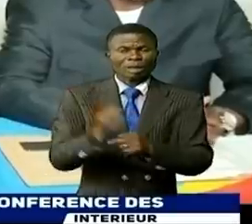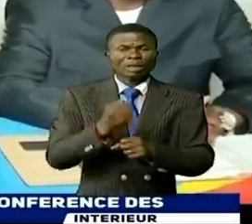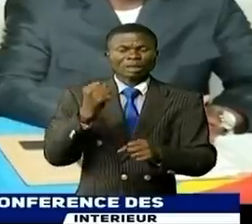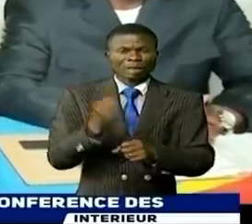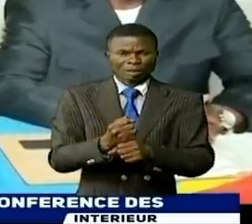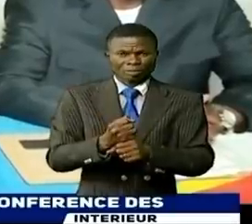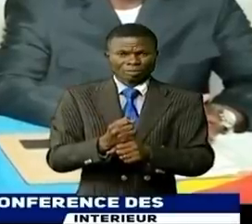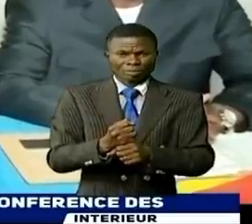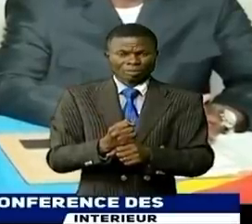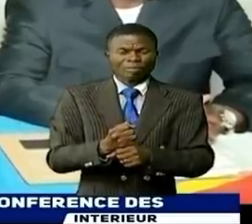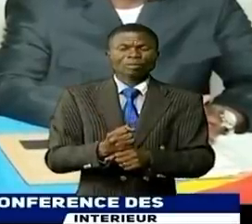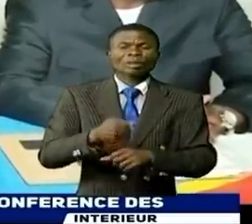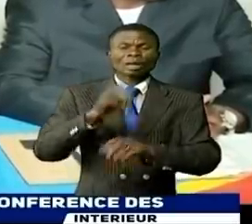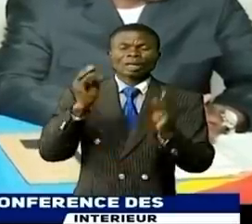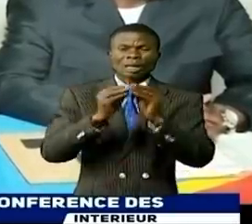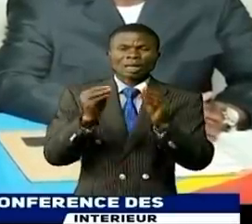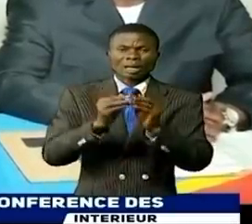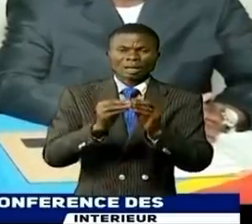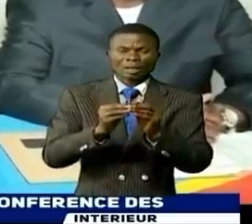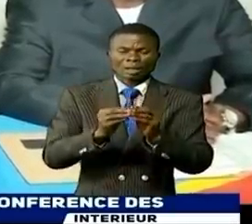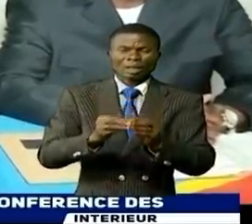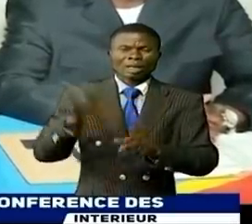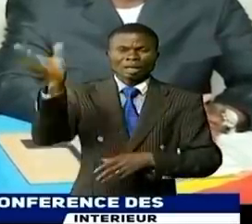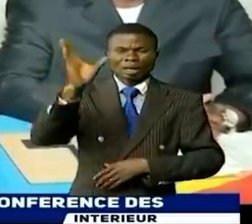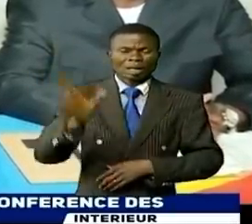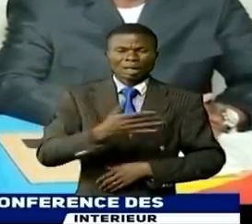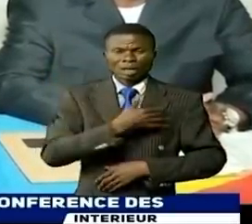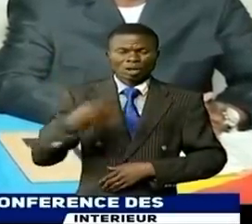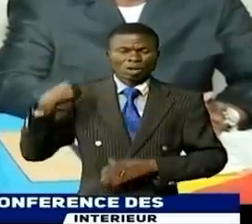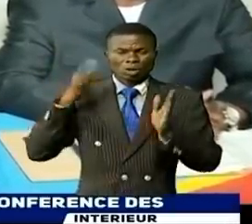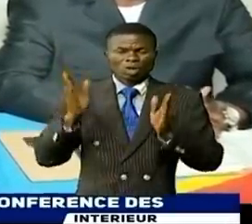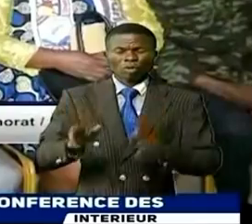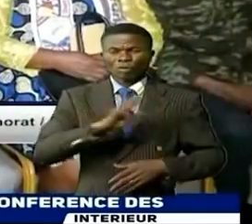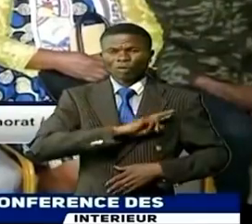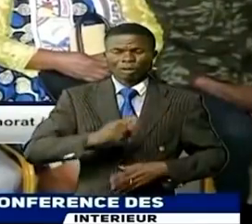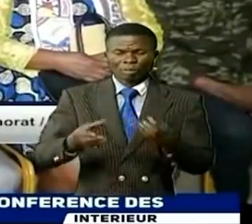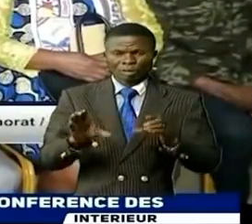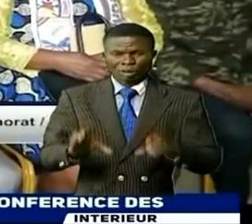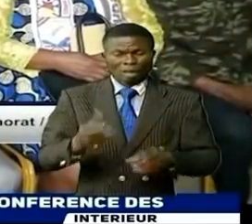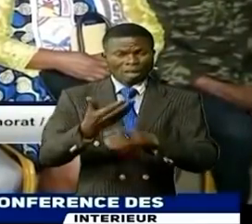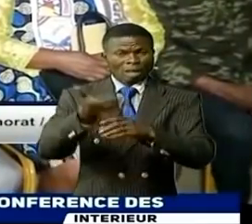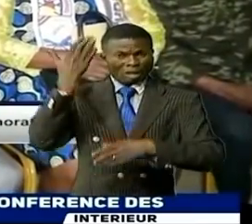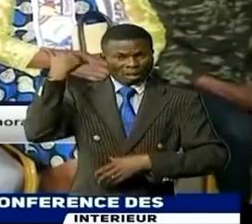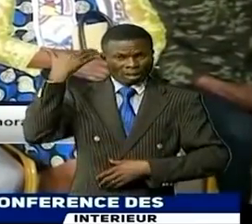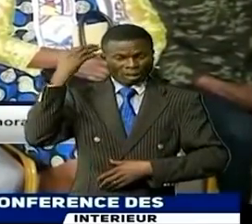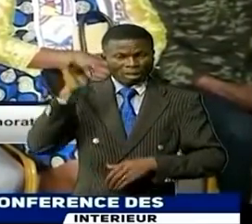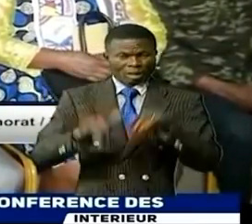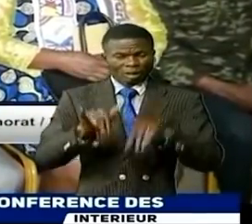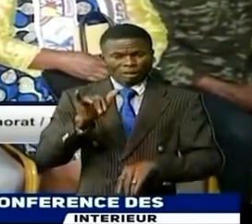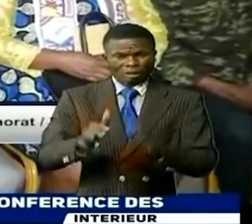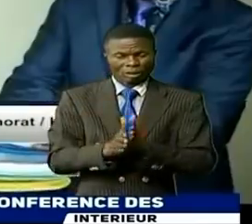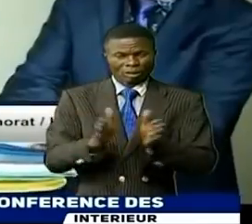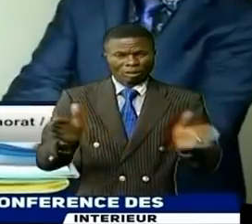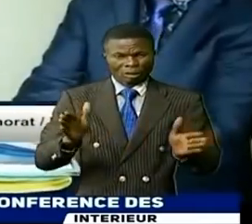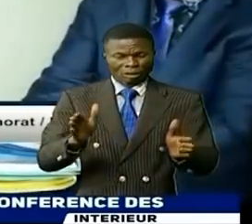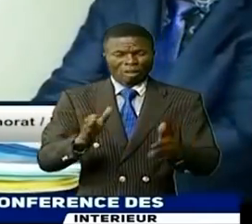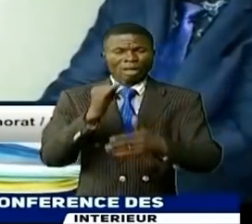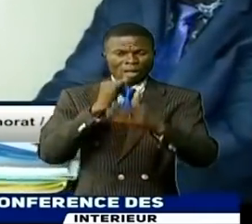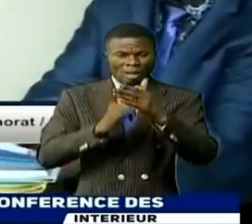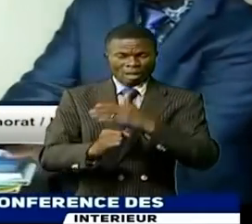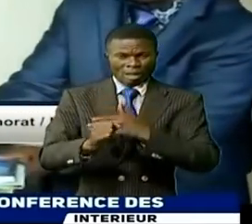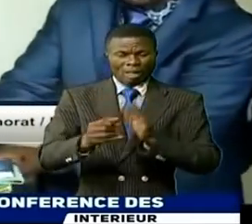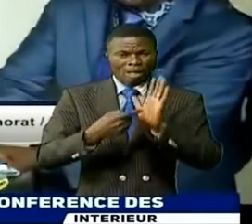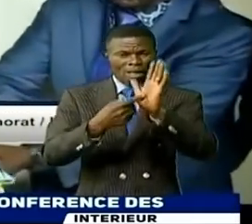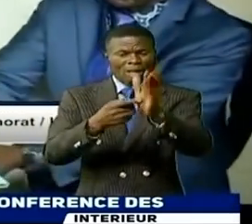de l'atelier de Kisantu au nom du gouvernement de la République. Auparavant, le secrétaire général de l'Intérieur a présenté